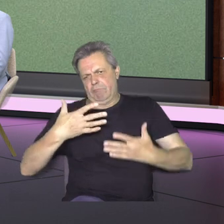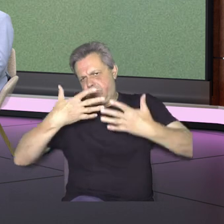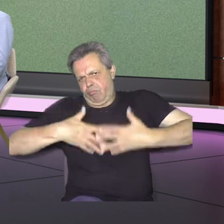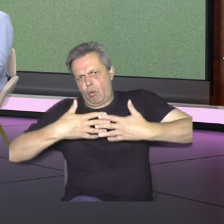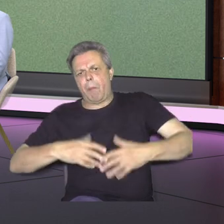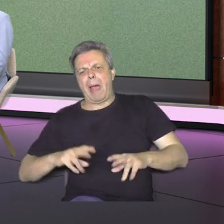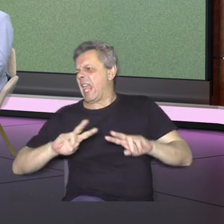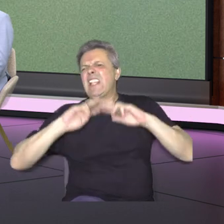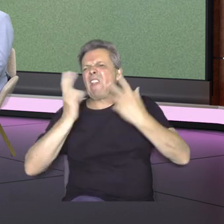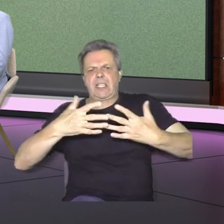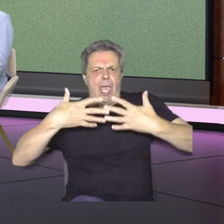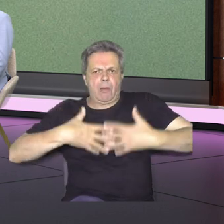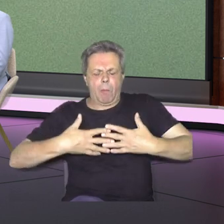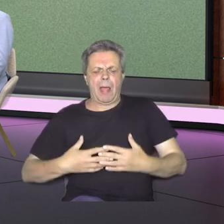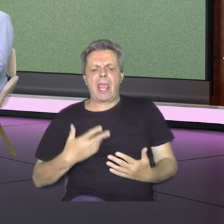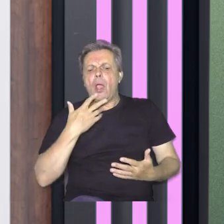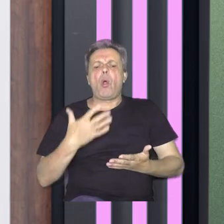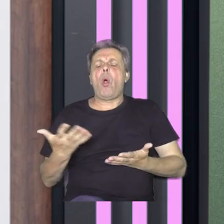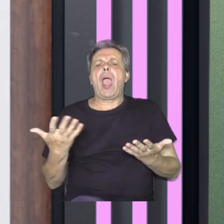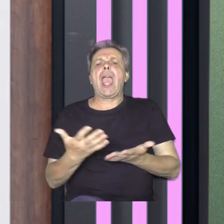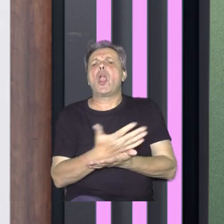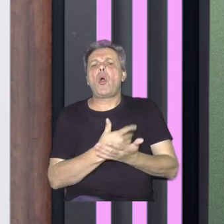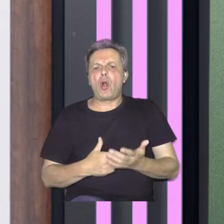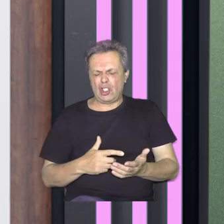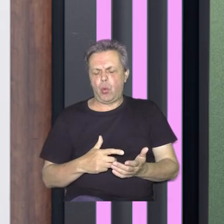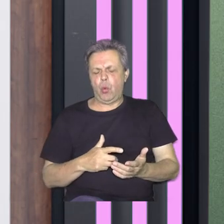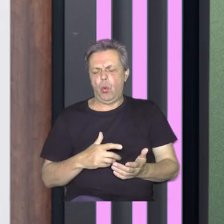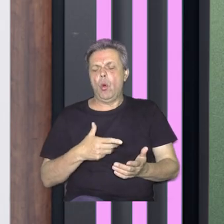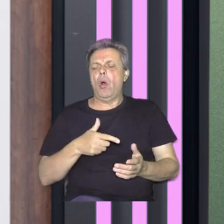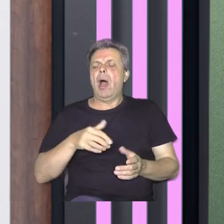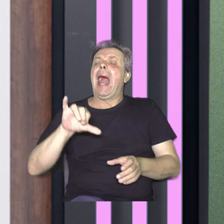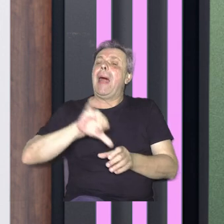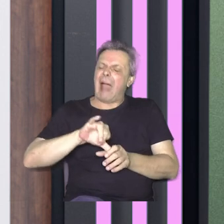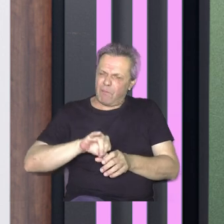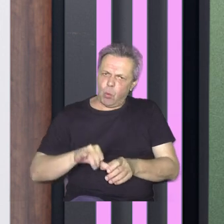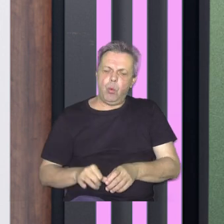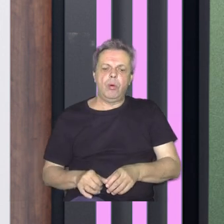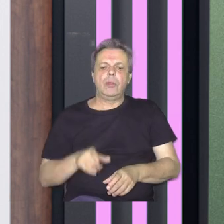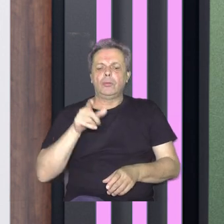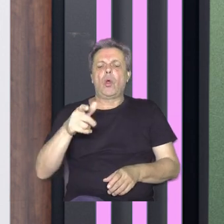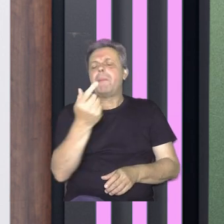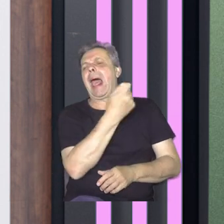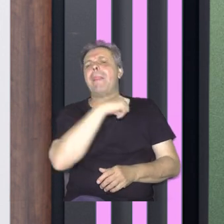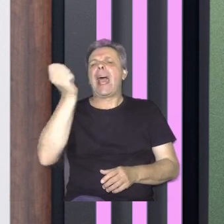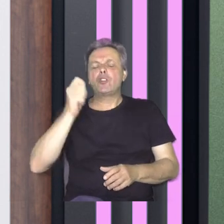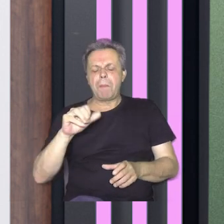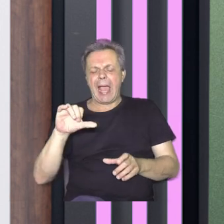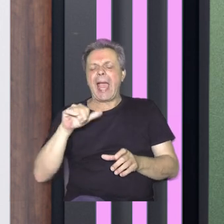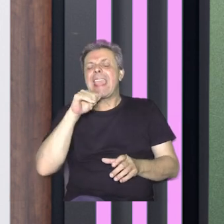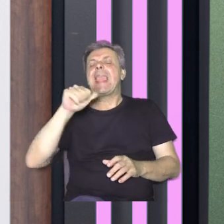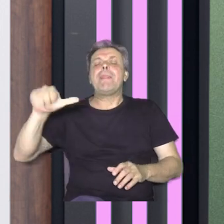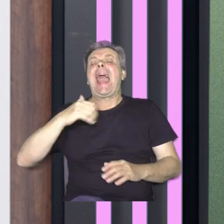kompanije, ove svjetske kompanije koje koriste libijsku naftu, to je najskuplja nafta